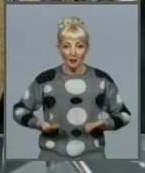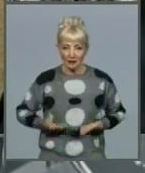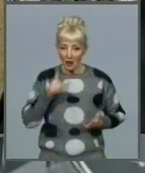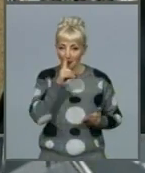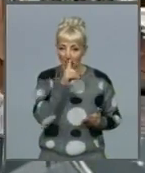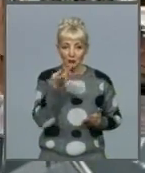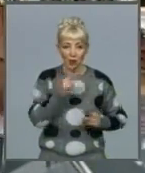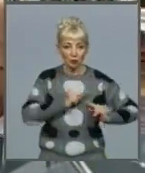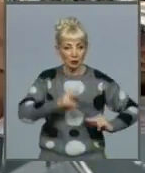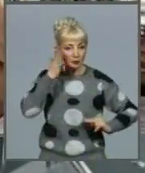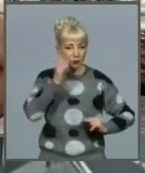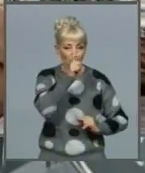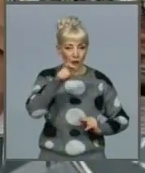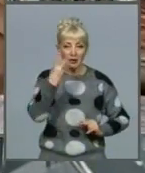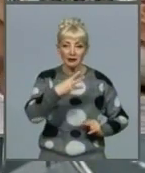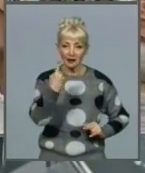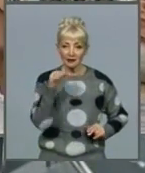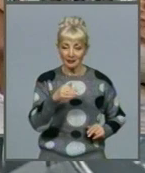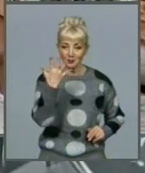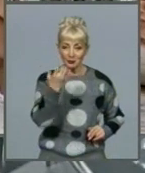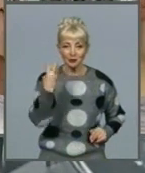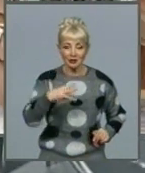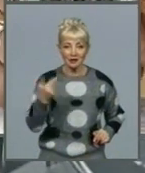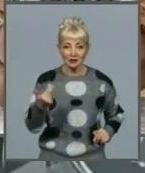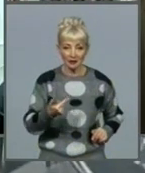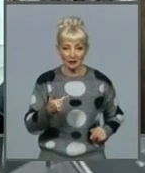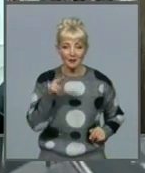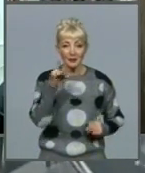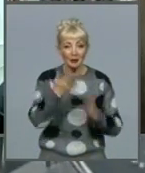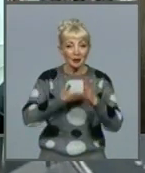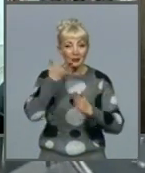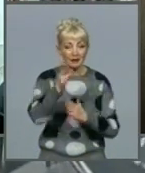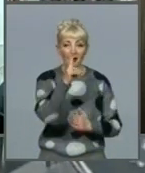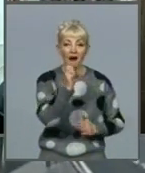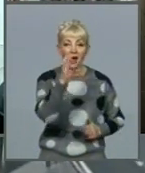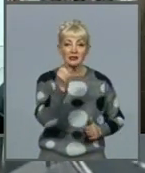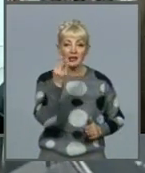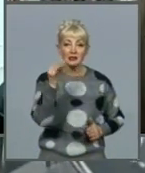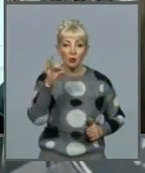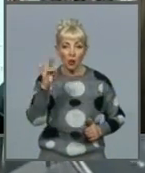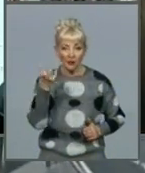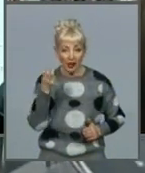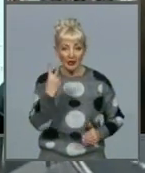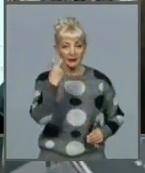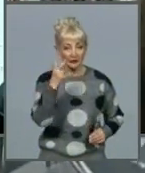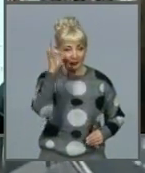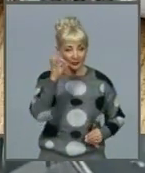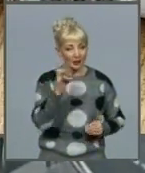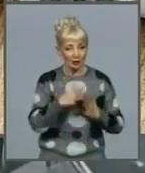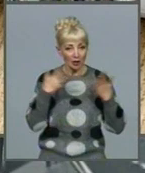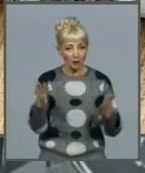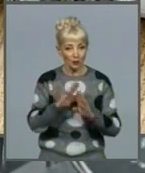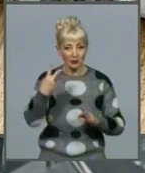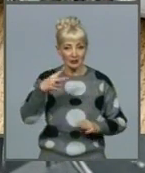тобто 31 530 гривень. При поданні касаційної скарги 200% ставки, але не більше 20 розмірів прожиткового